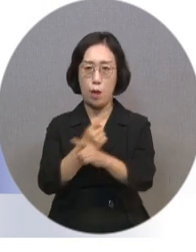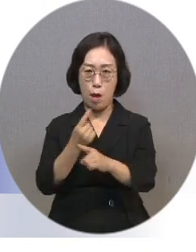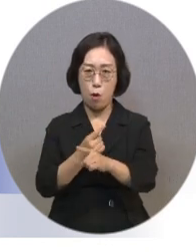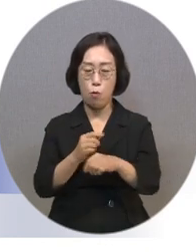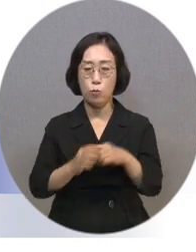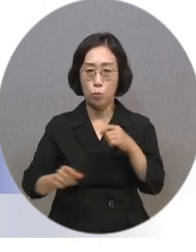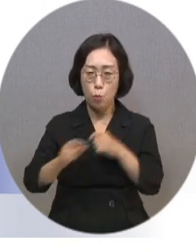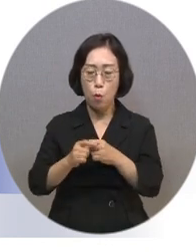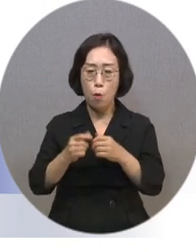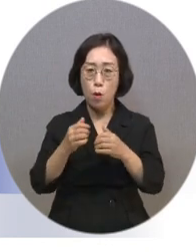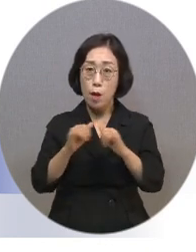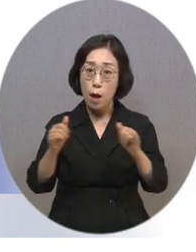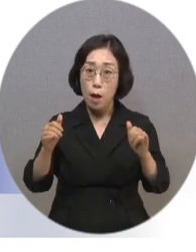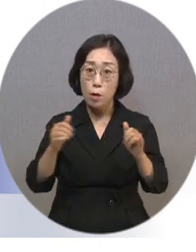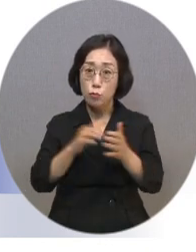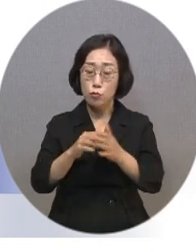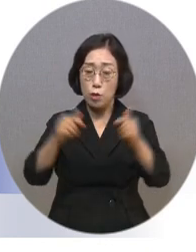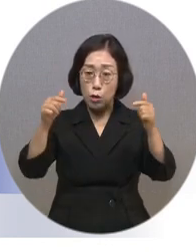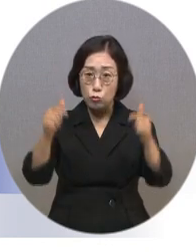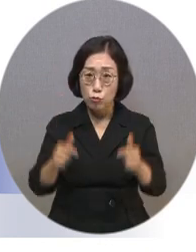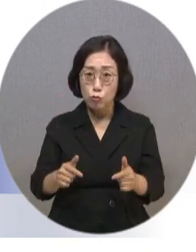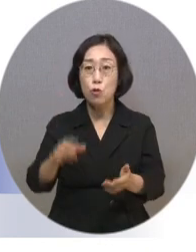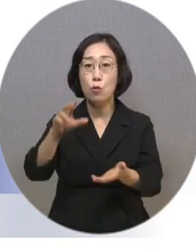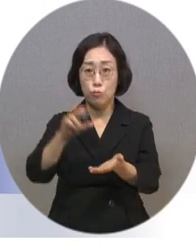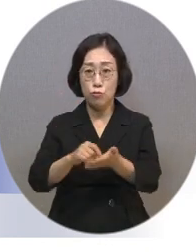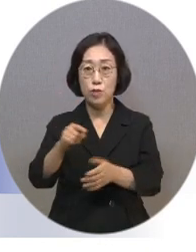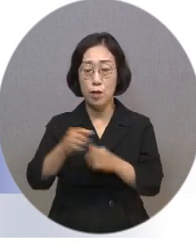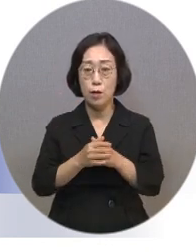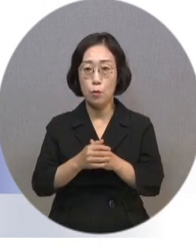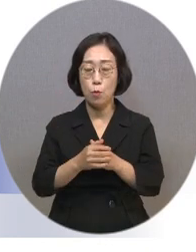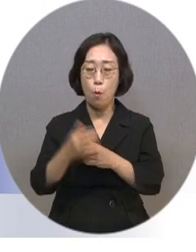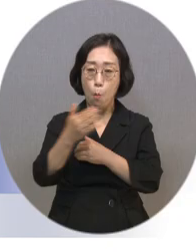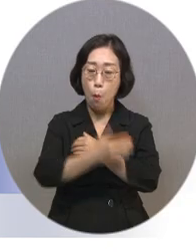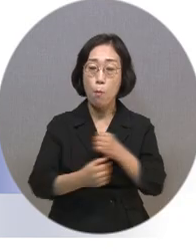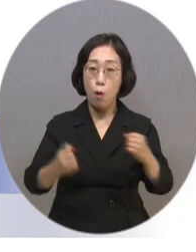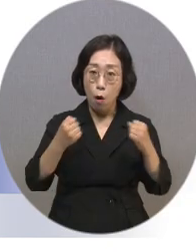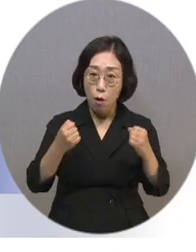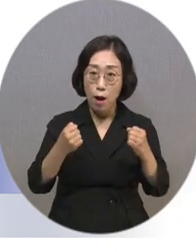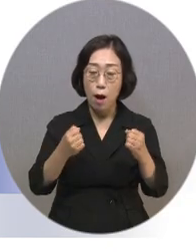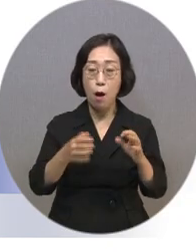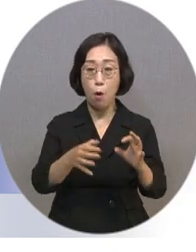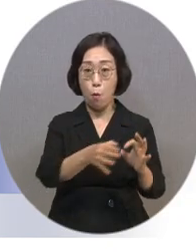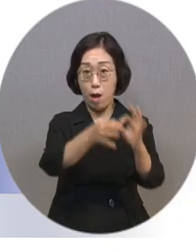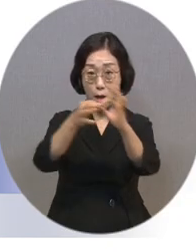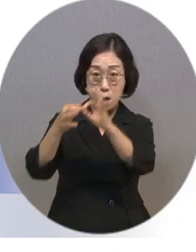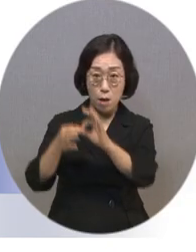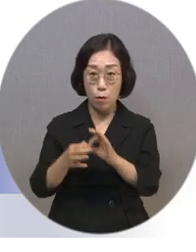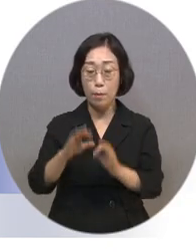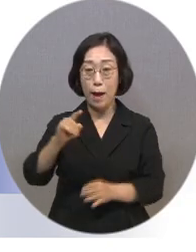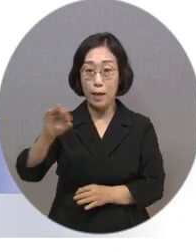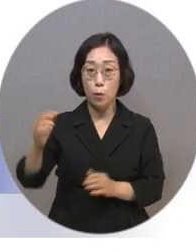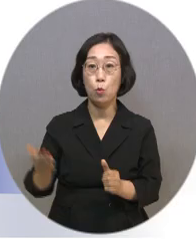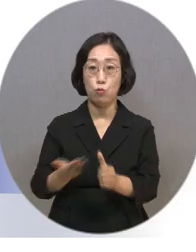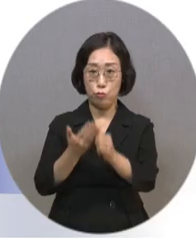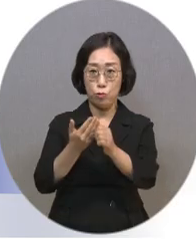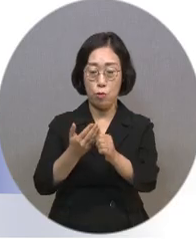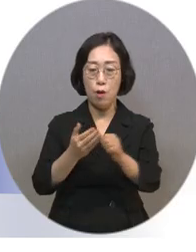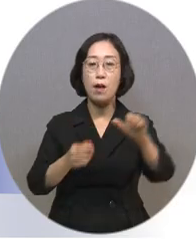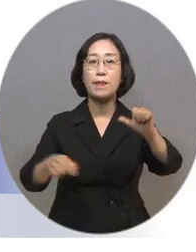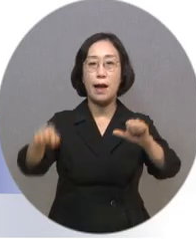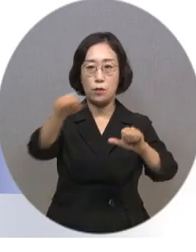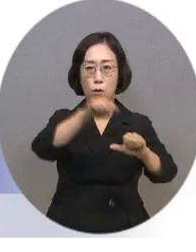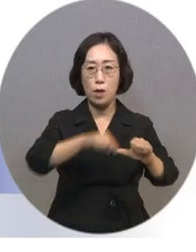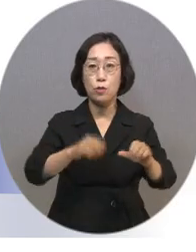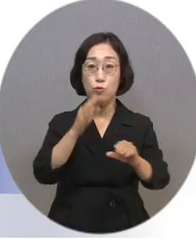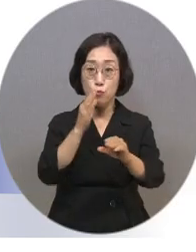저출생 고령화 등 인구 변화 대응 국민 건강 안전망 구축 바이오헬스 육성 등 5대 중점